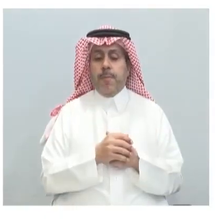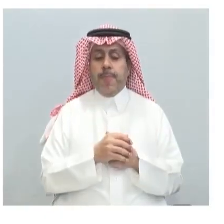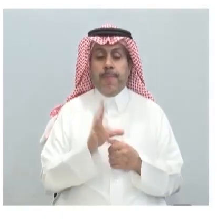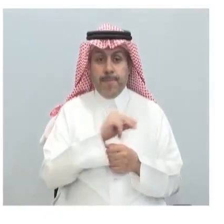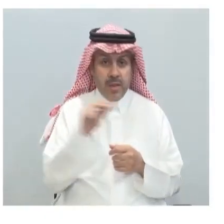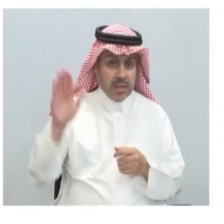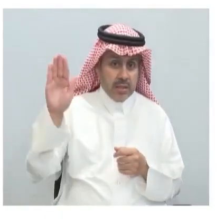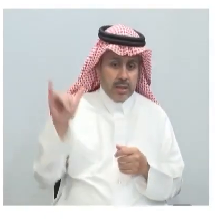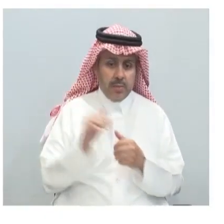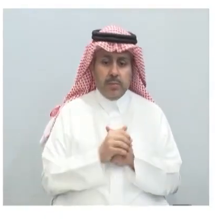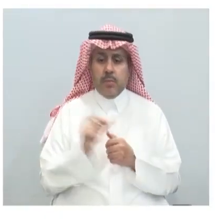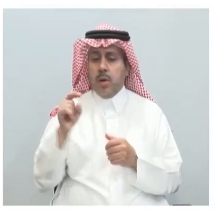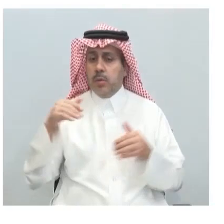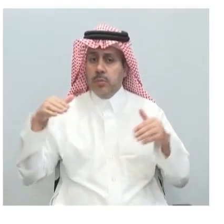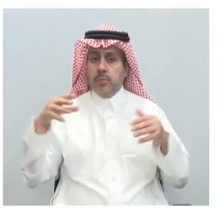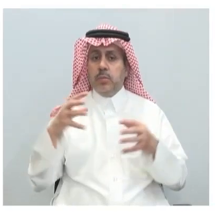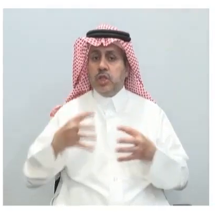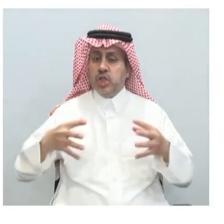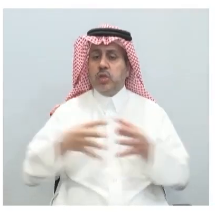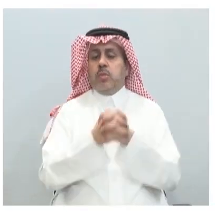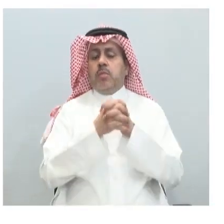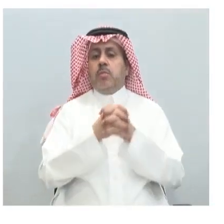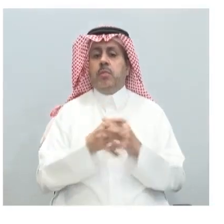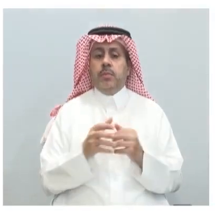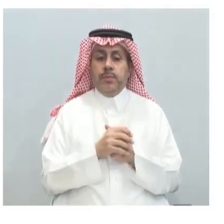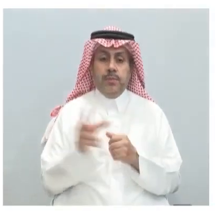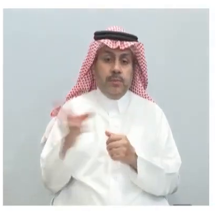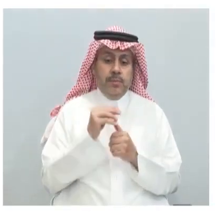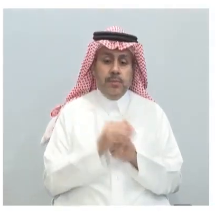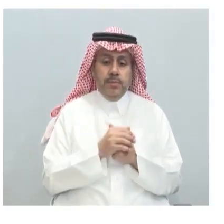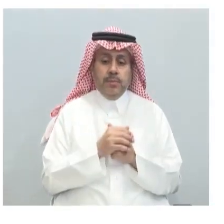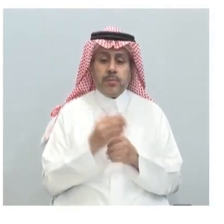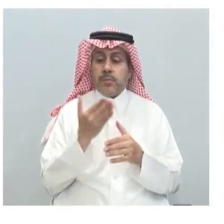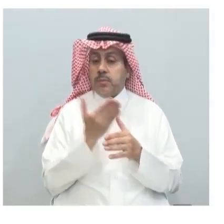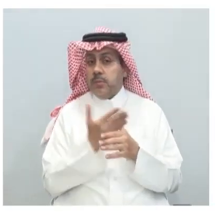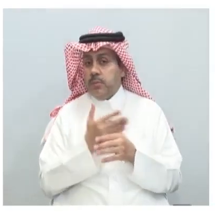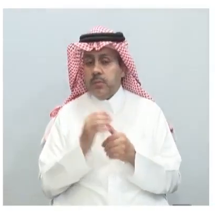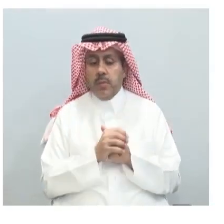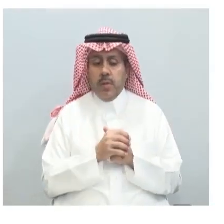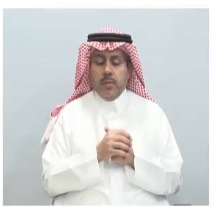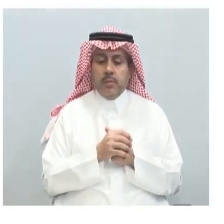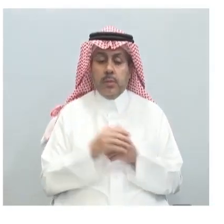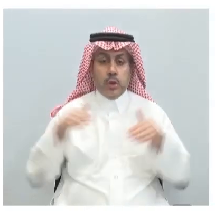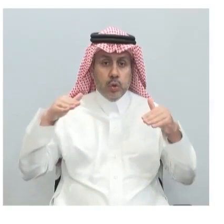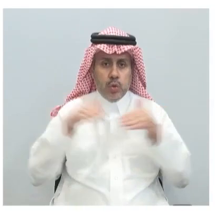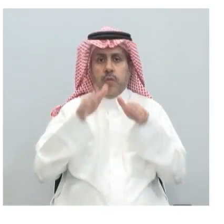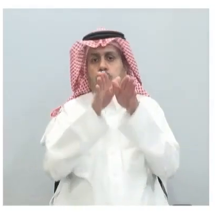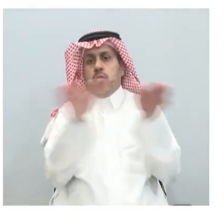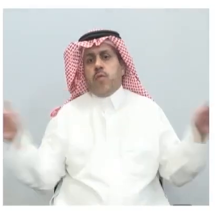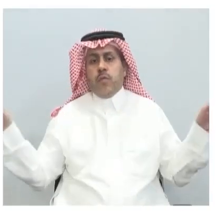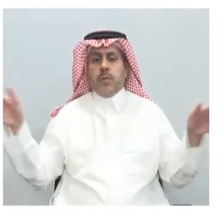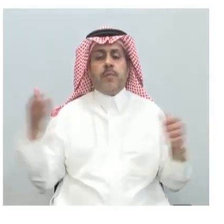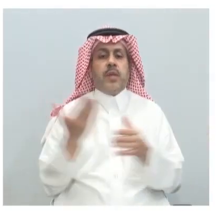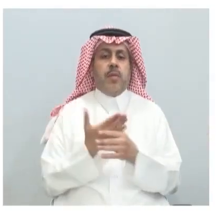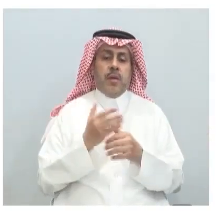سي ولكن لم يحدث تفاعل لم يعطيني نواتج هنا السؤال لماذا ارتد اذا في الشكل